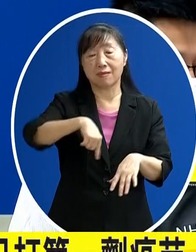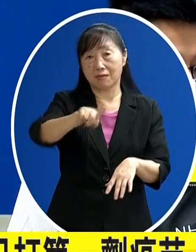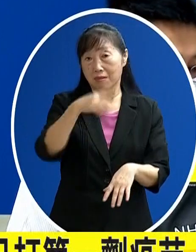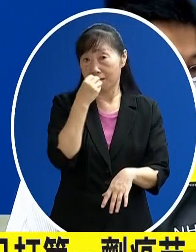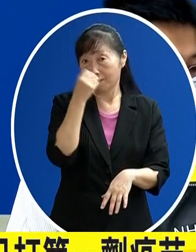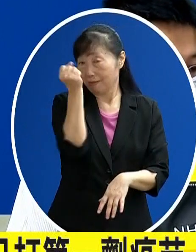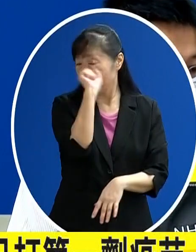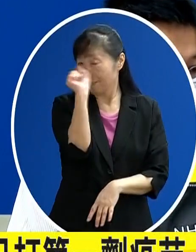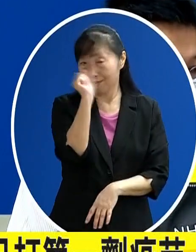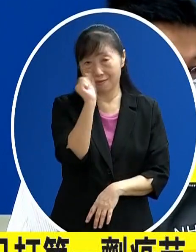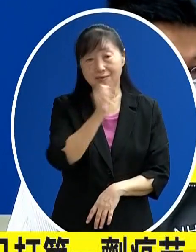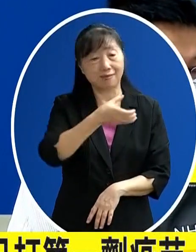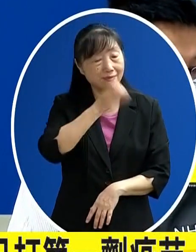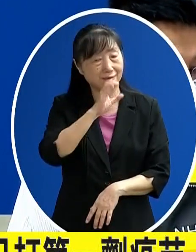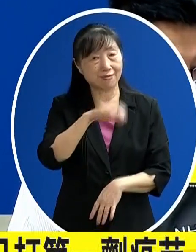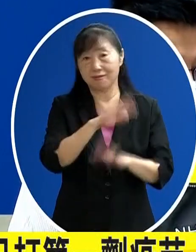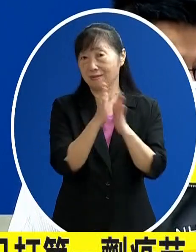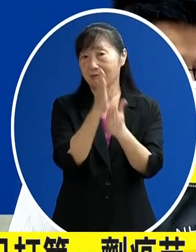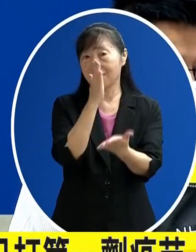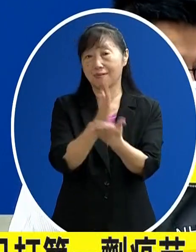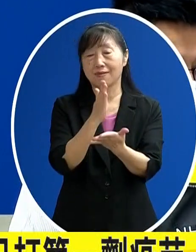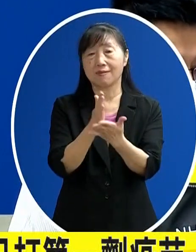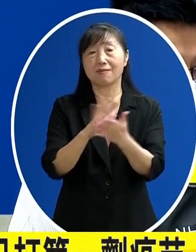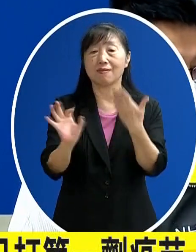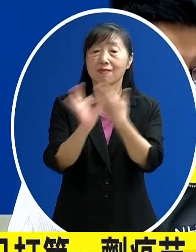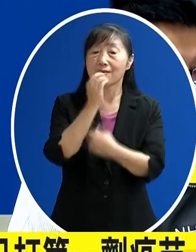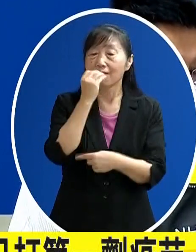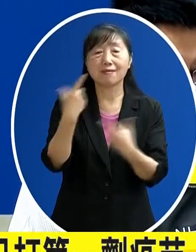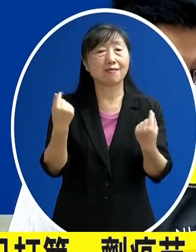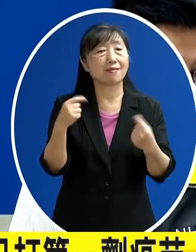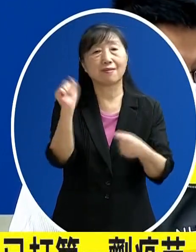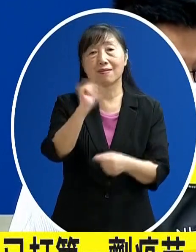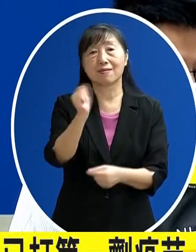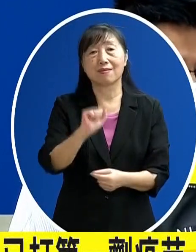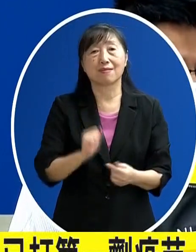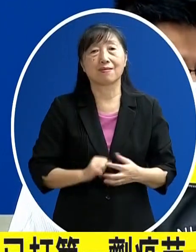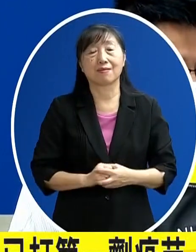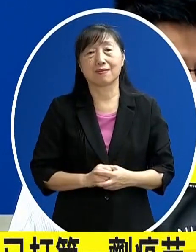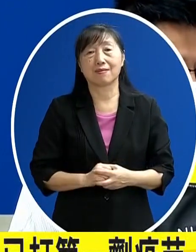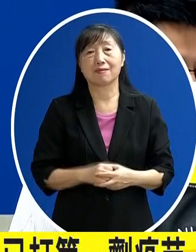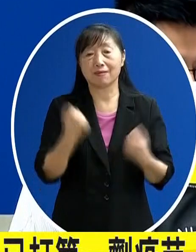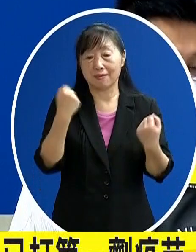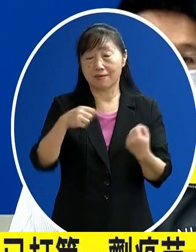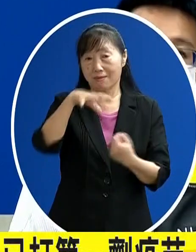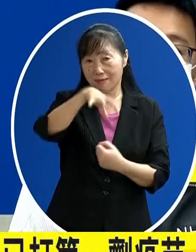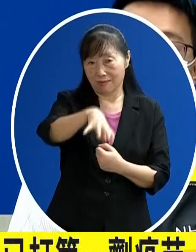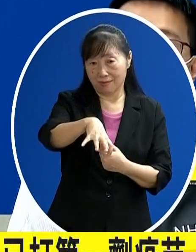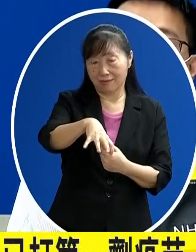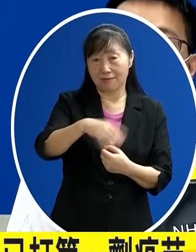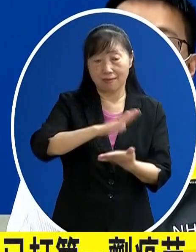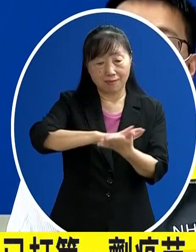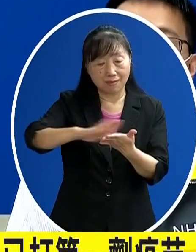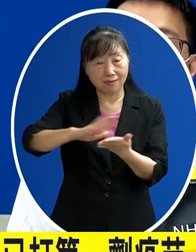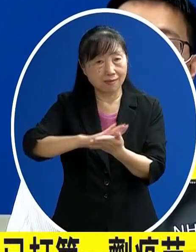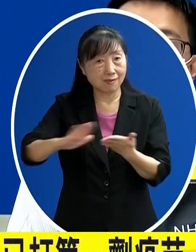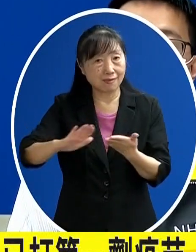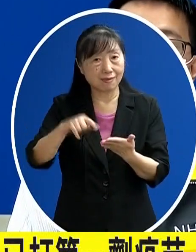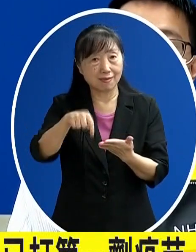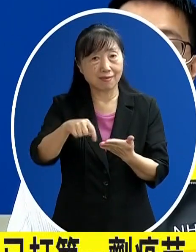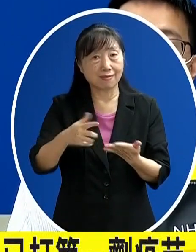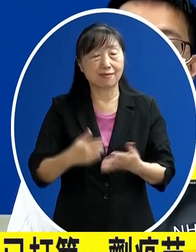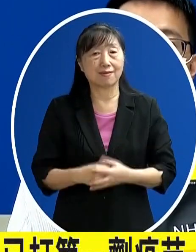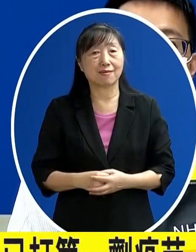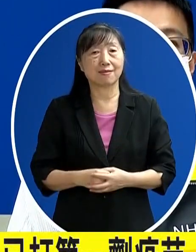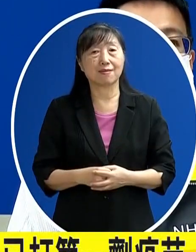西，不准饮食，还有这个试吃的活动。那至于在 场馆的清洁部分